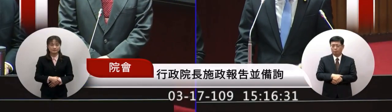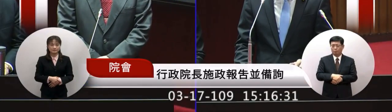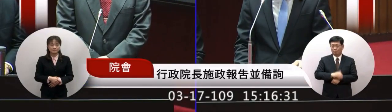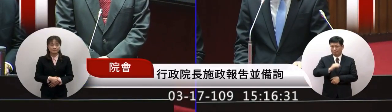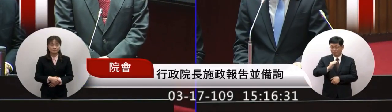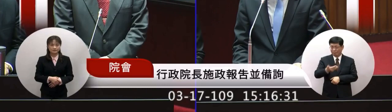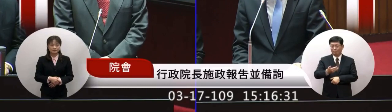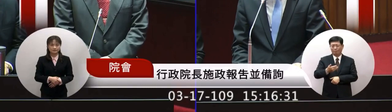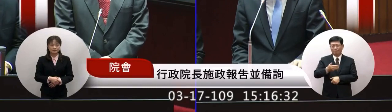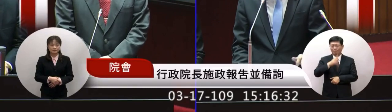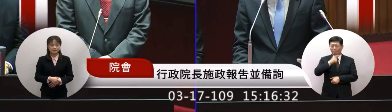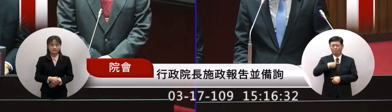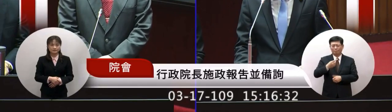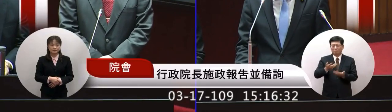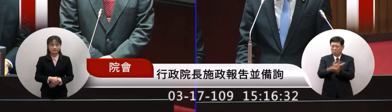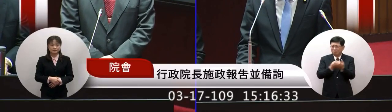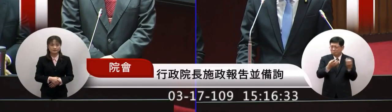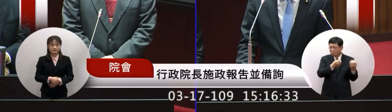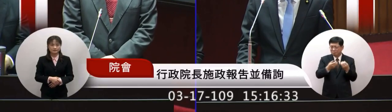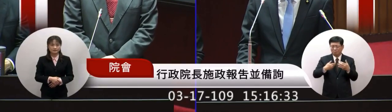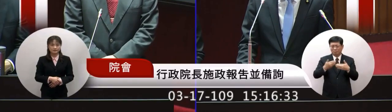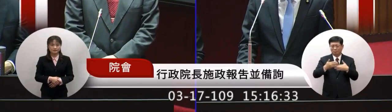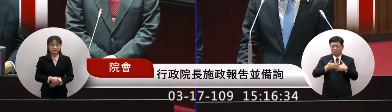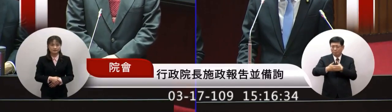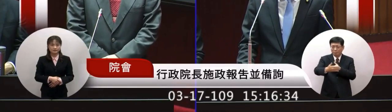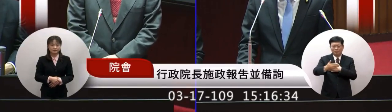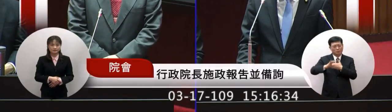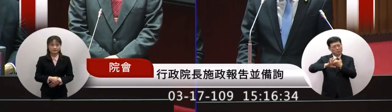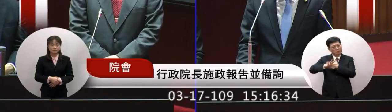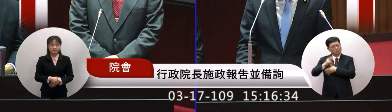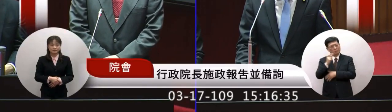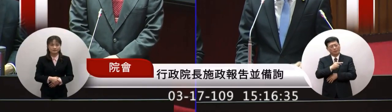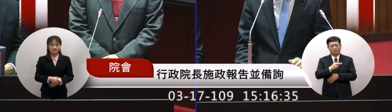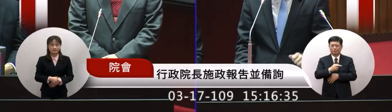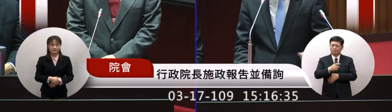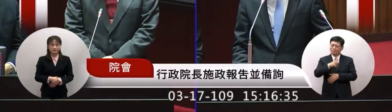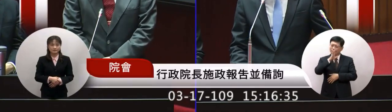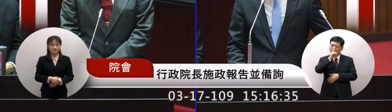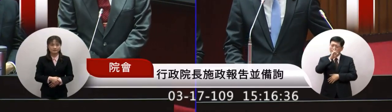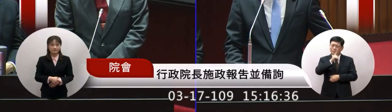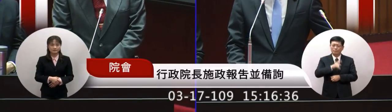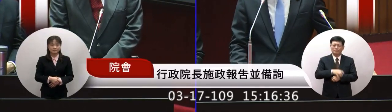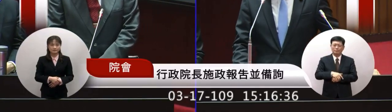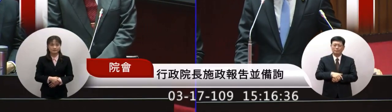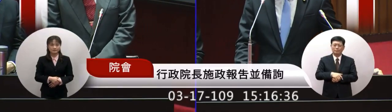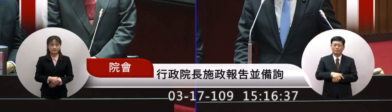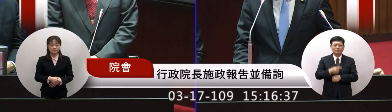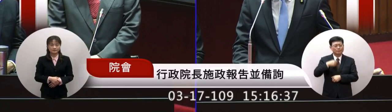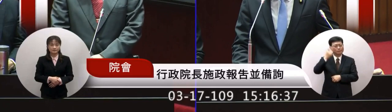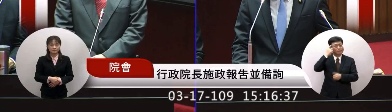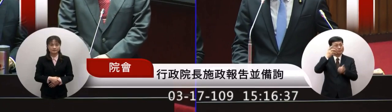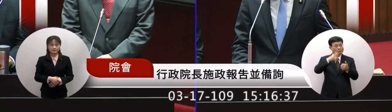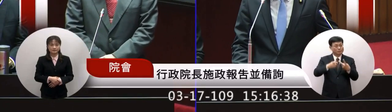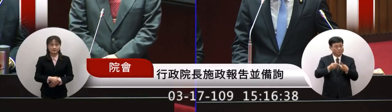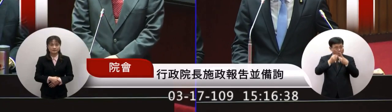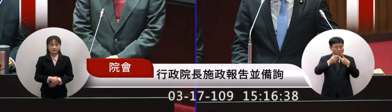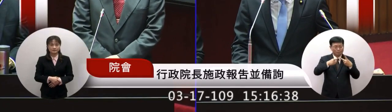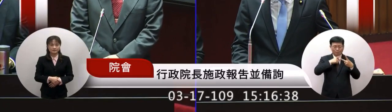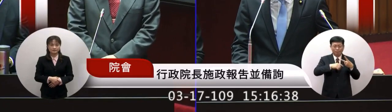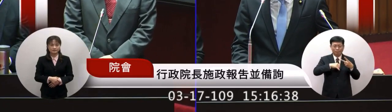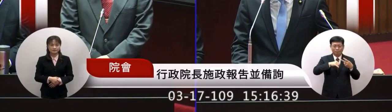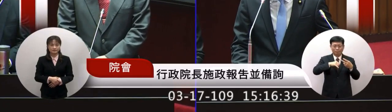但是对于整个协商的过程啊，外界看起来啊非常的奇怪。我想请问，这第二波